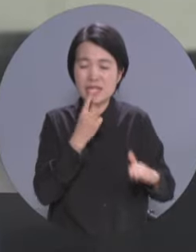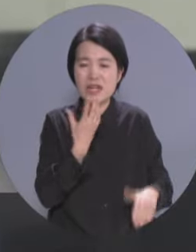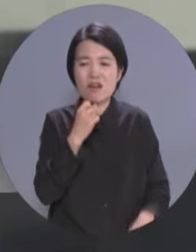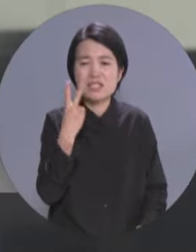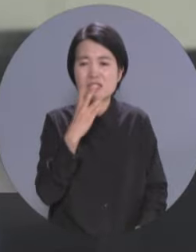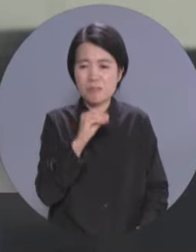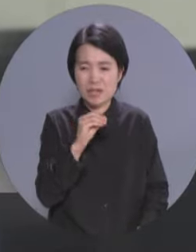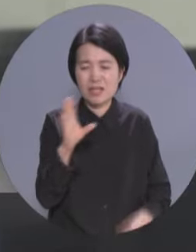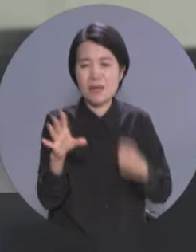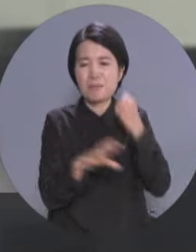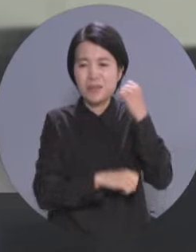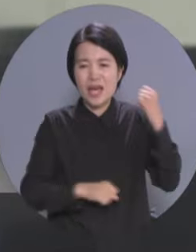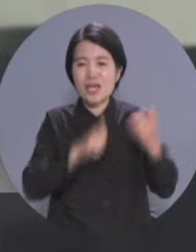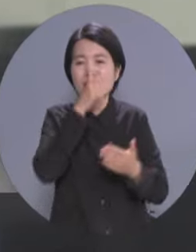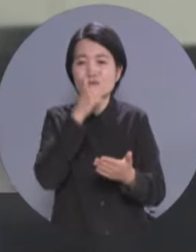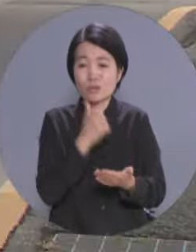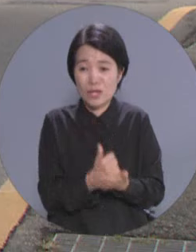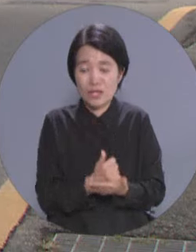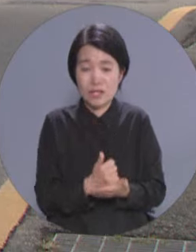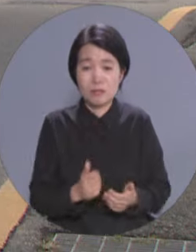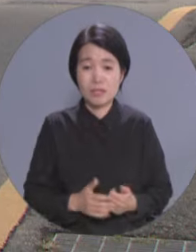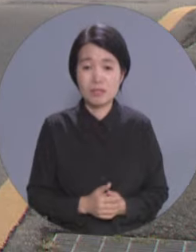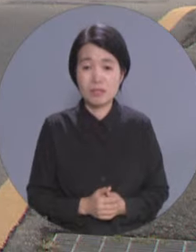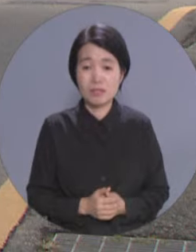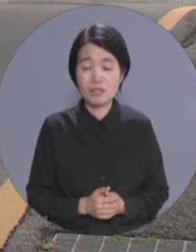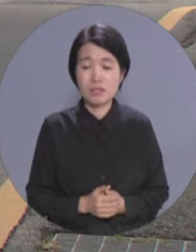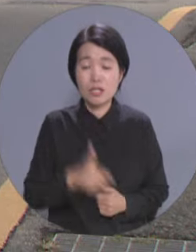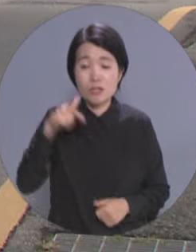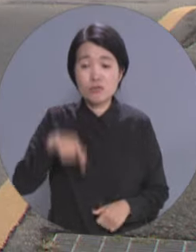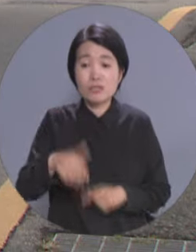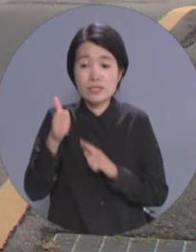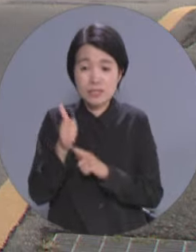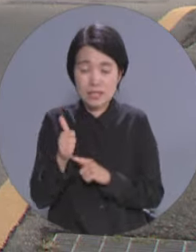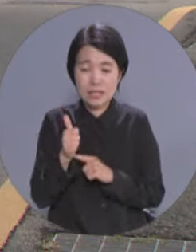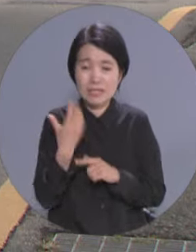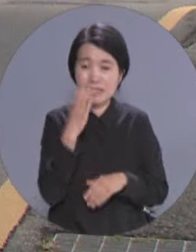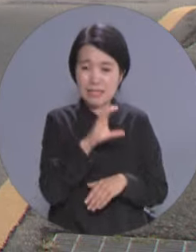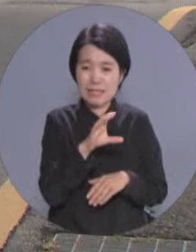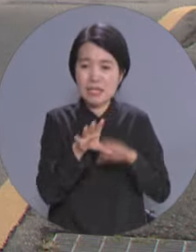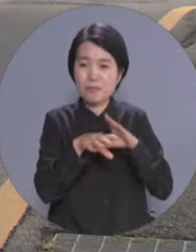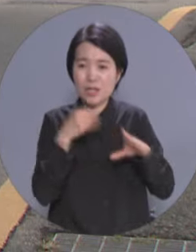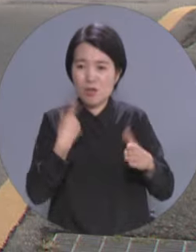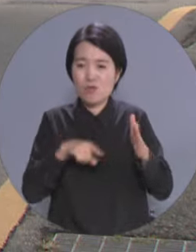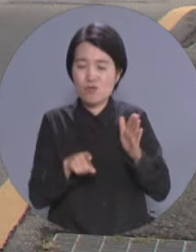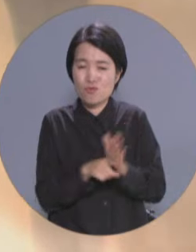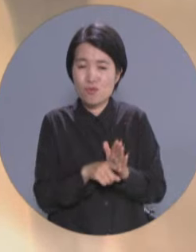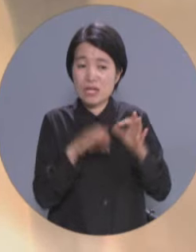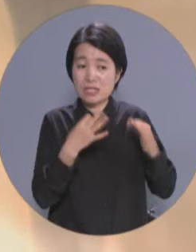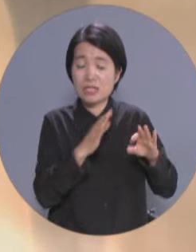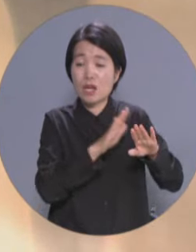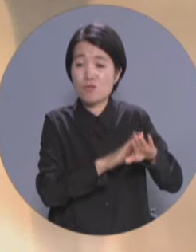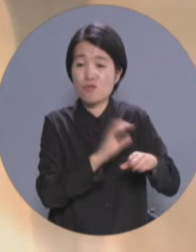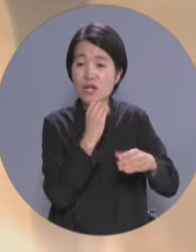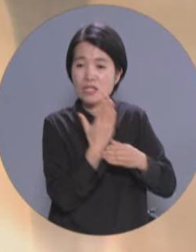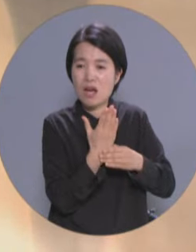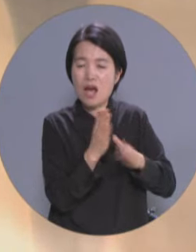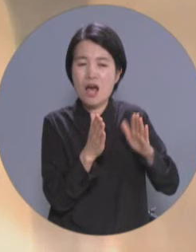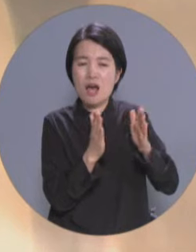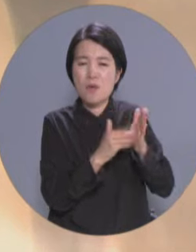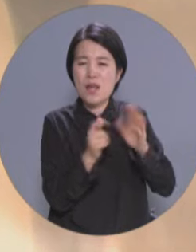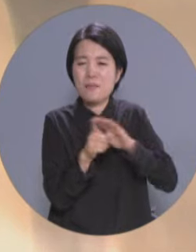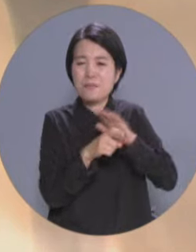2천여만원을 횡령한 혐 우체국장은 예금인출 등을 위해 금고에 보관하고 있는 현금을 몰래